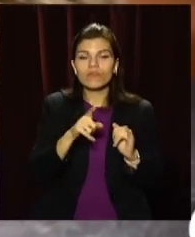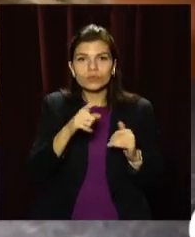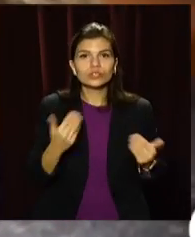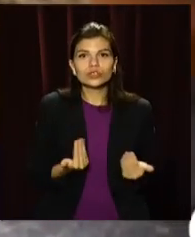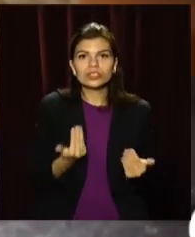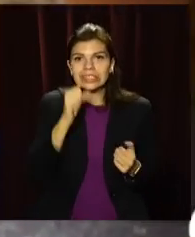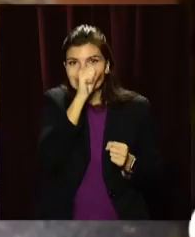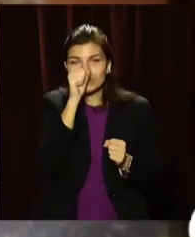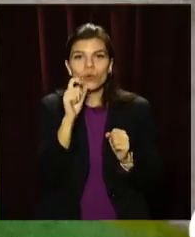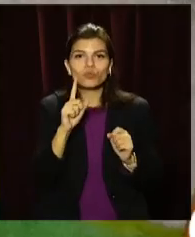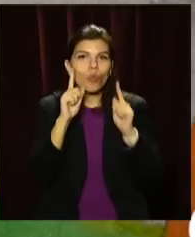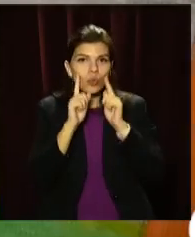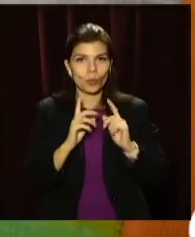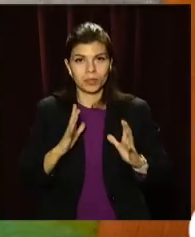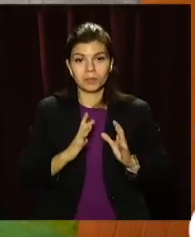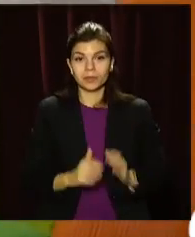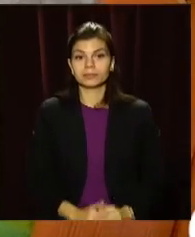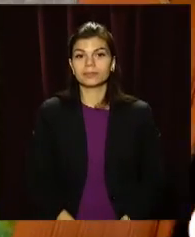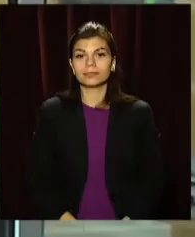комфортної зимівлі їжаків.